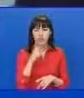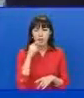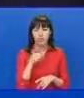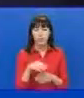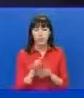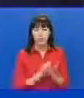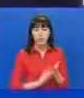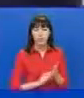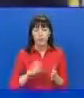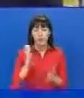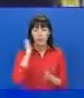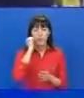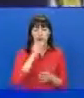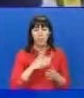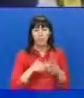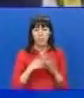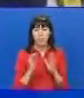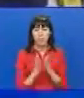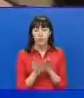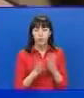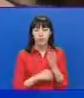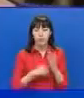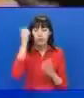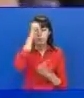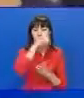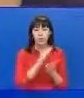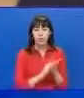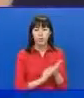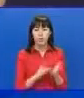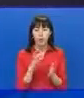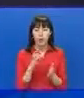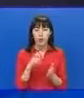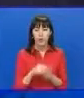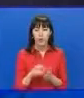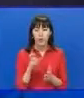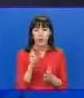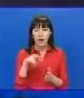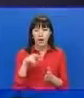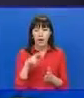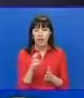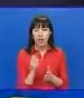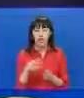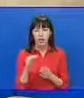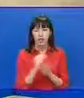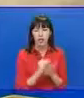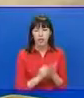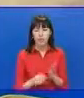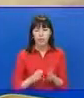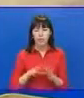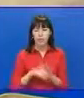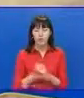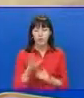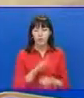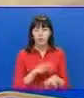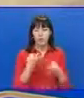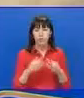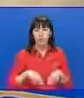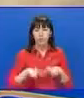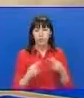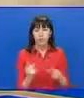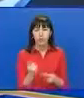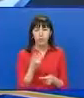«Баба рухы» Гольфстрим ағысы кітабына соңғы жылдары жазылған поэмалар мен баллада өлеңдері енген. Ақын ел тізгініне тәуелсіздік дегенде бірінші